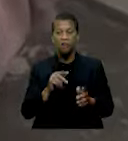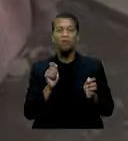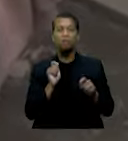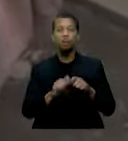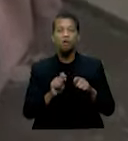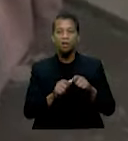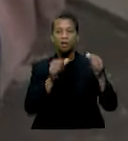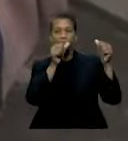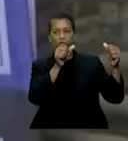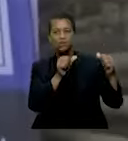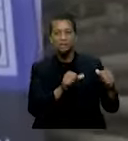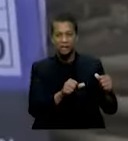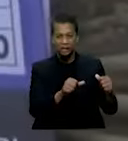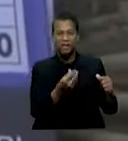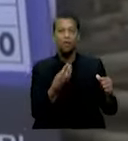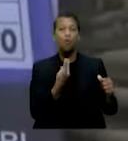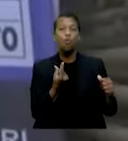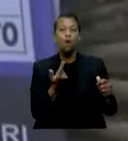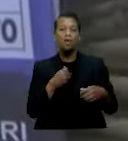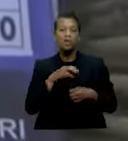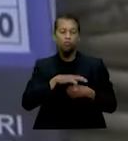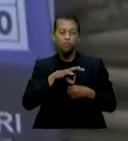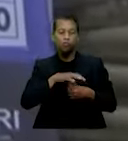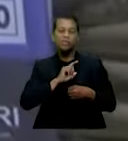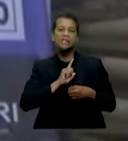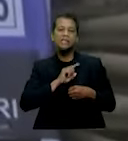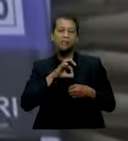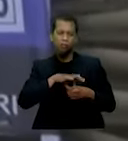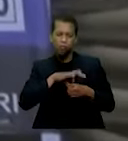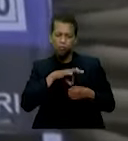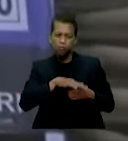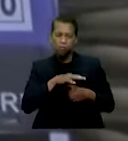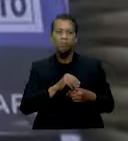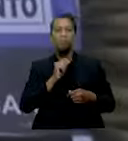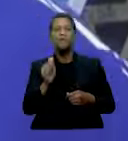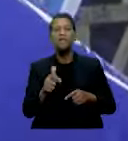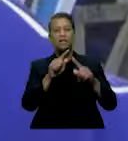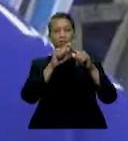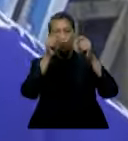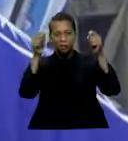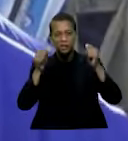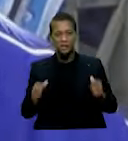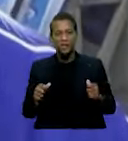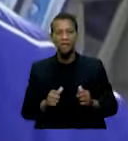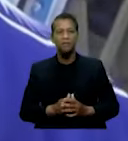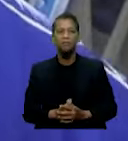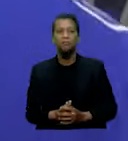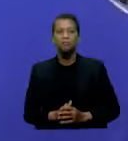yang dimilikinya. Dari Bondowoso, Jawa Timur, Rizky Amirul Ahmad, iNews, melaporkan.